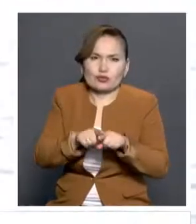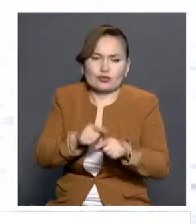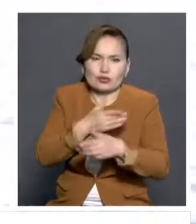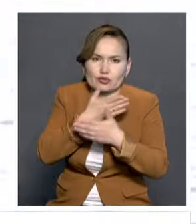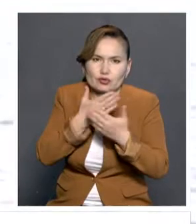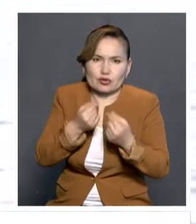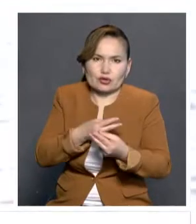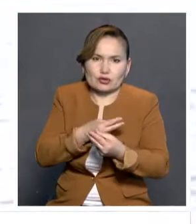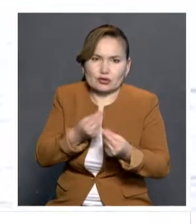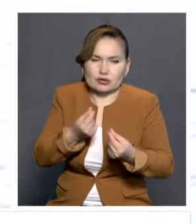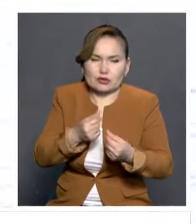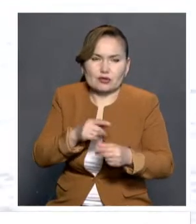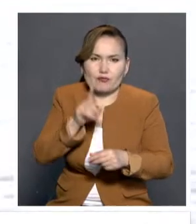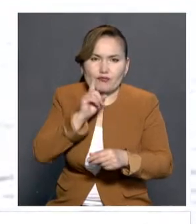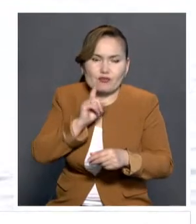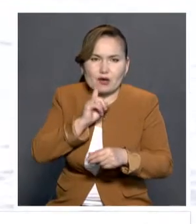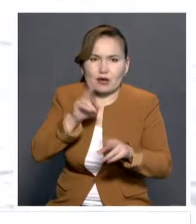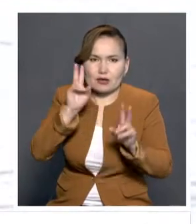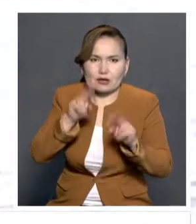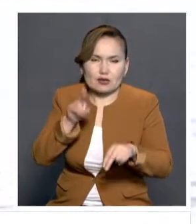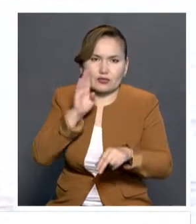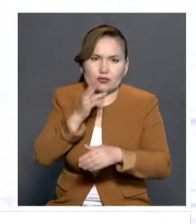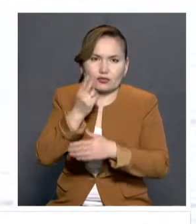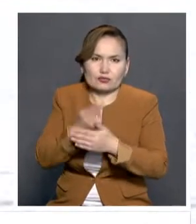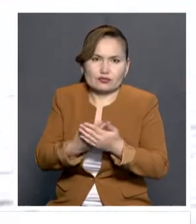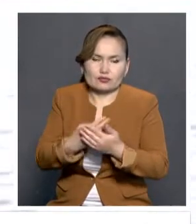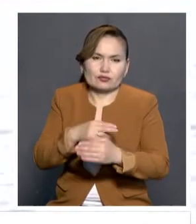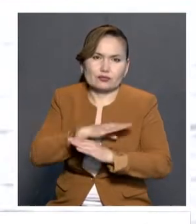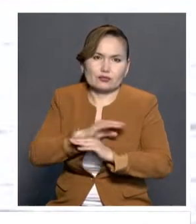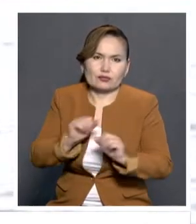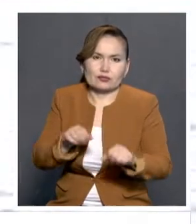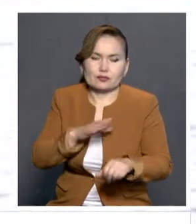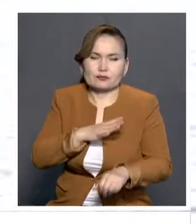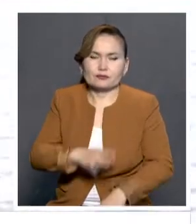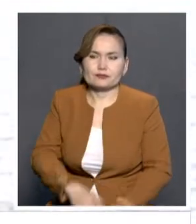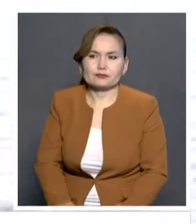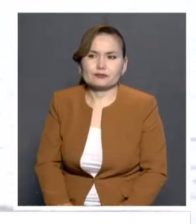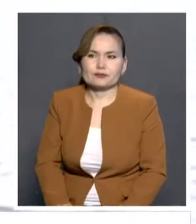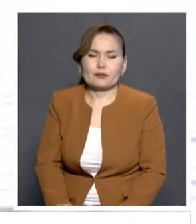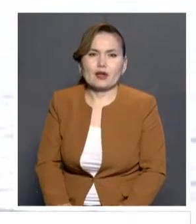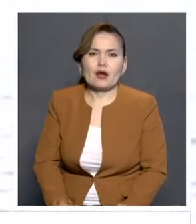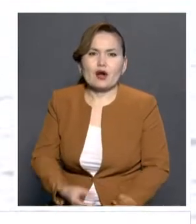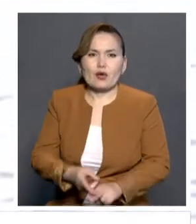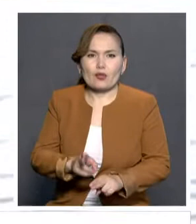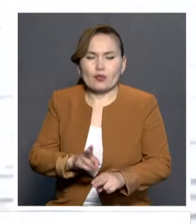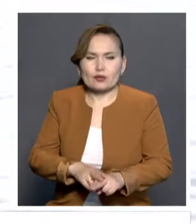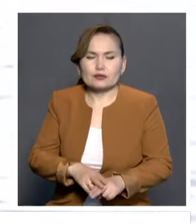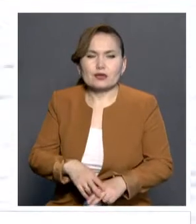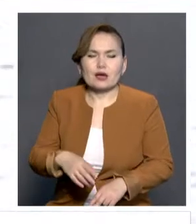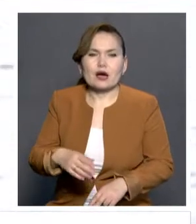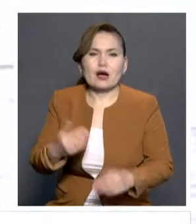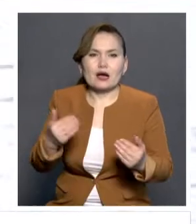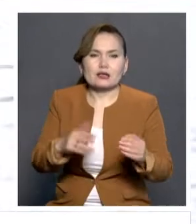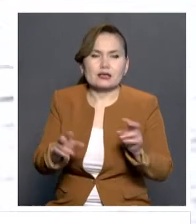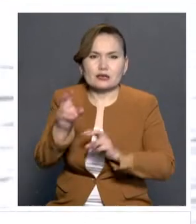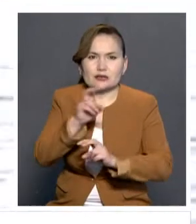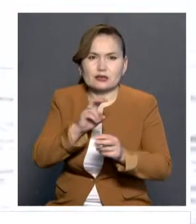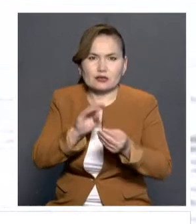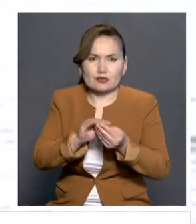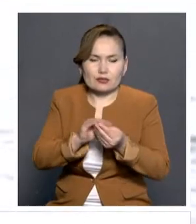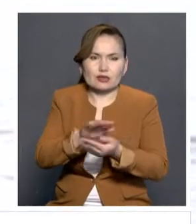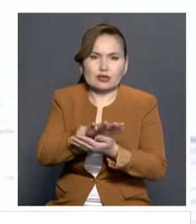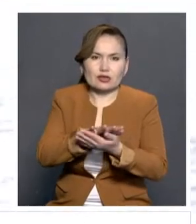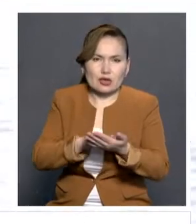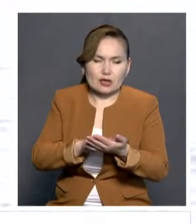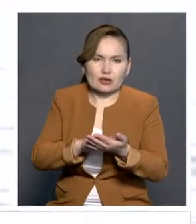Бұл яғни өте тәжірибелі сүңгуір, өз тәжірибесін мүмкіндігінше қолдана білді. Яғни